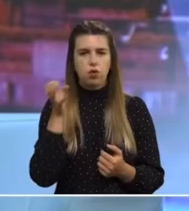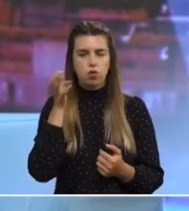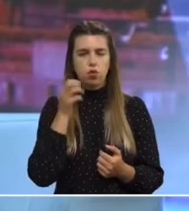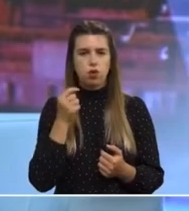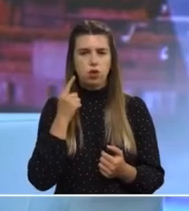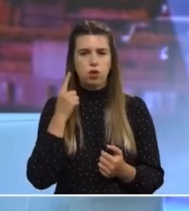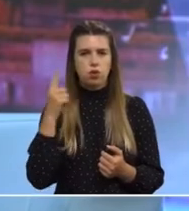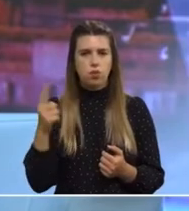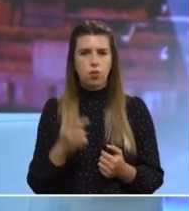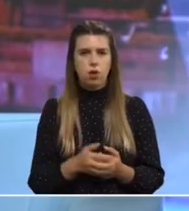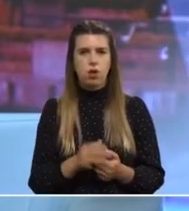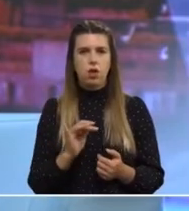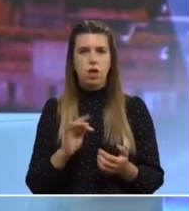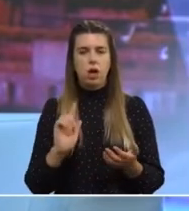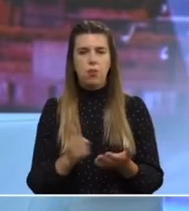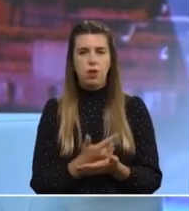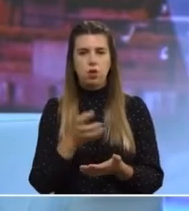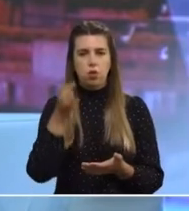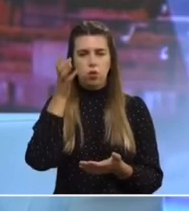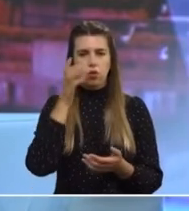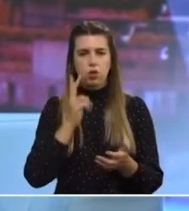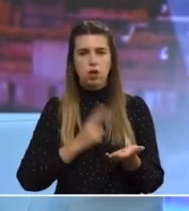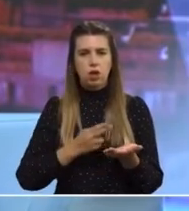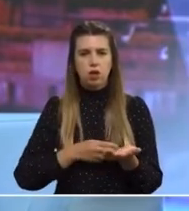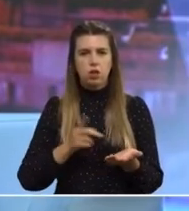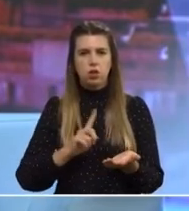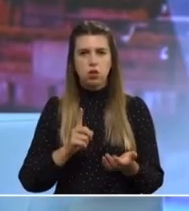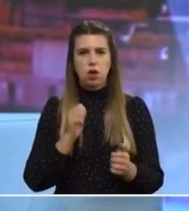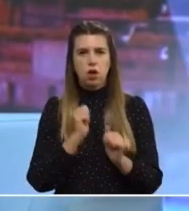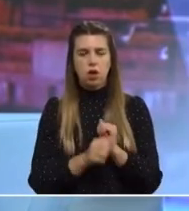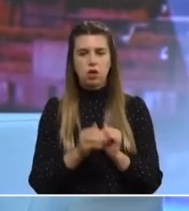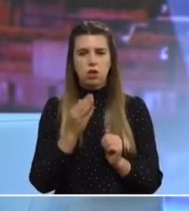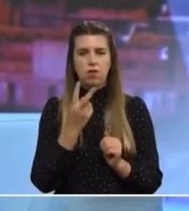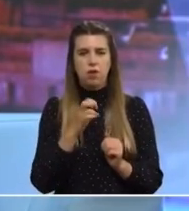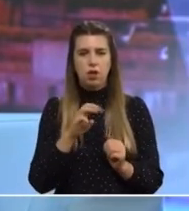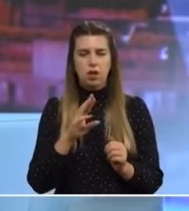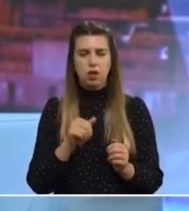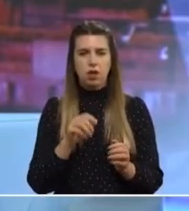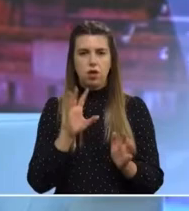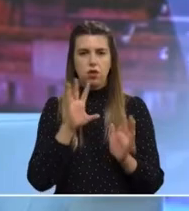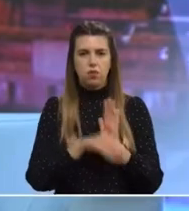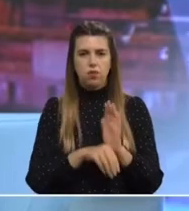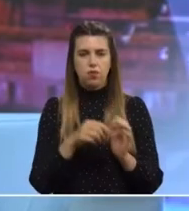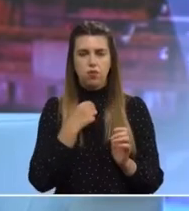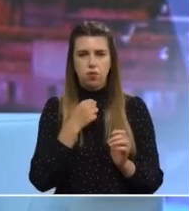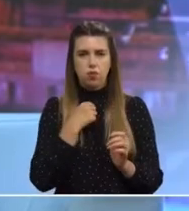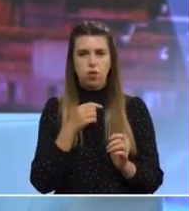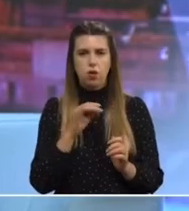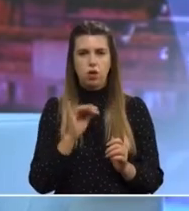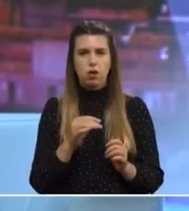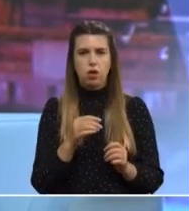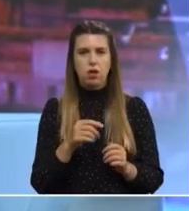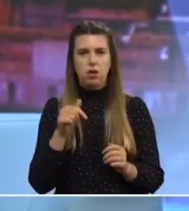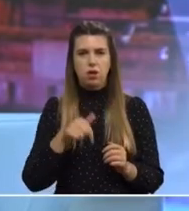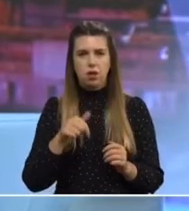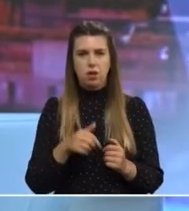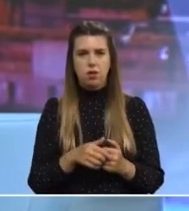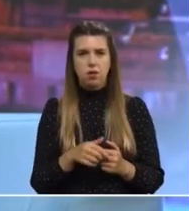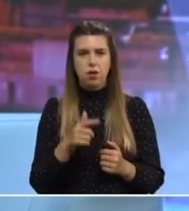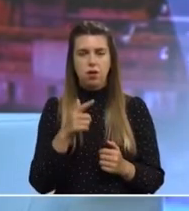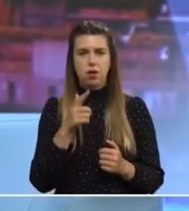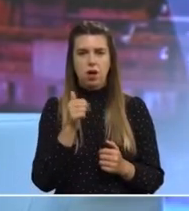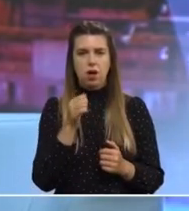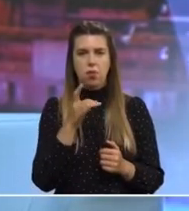слушает звук. И опять же, учеными доказано, что каждая клетка, она входит в звукорезонанс, и посредством